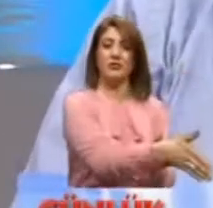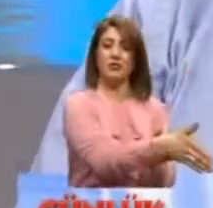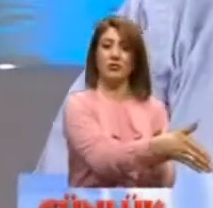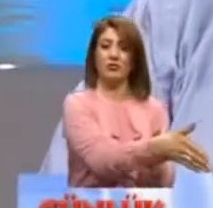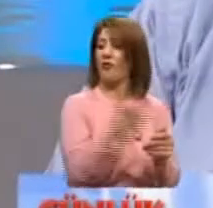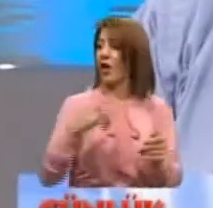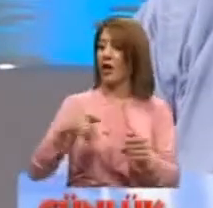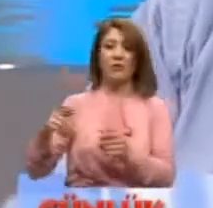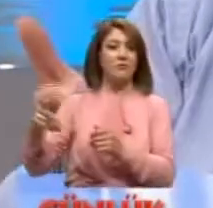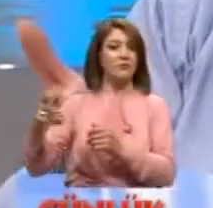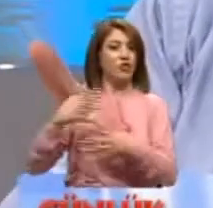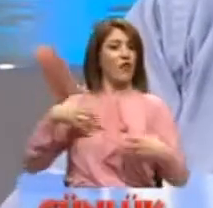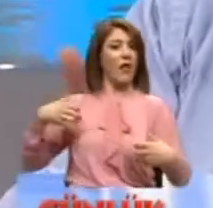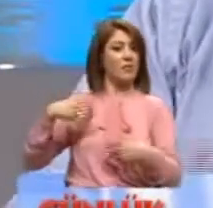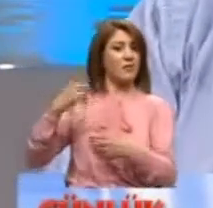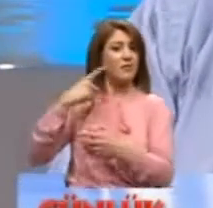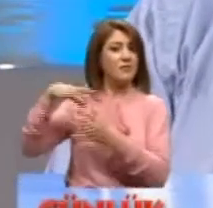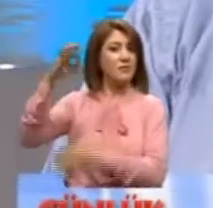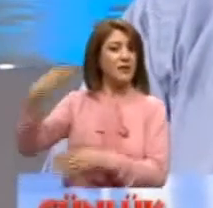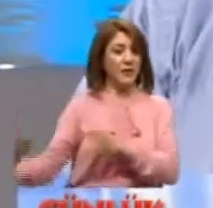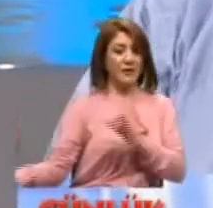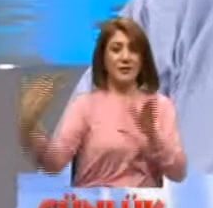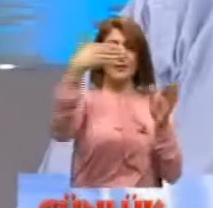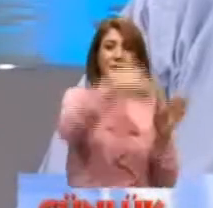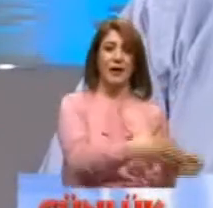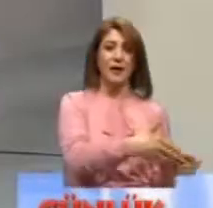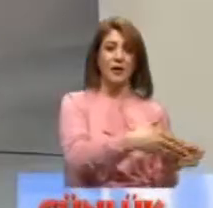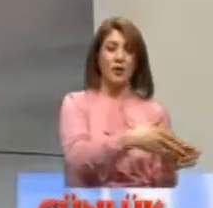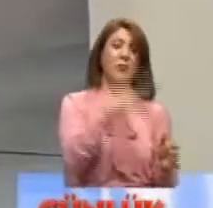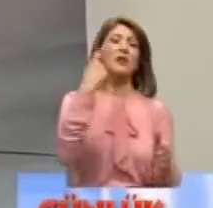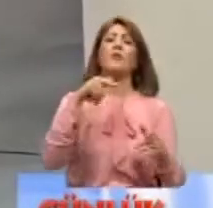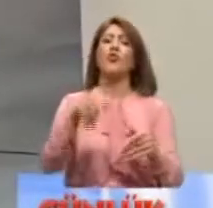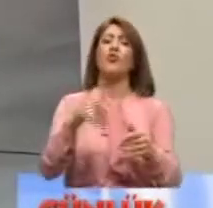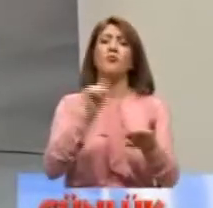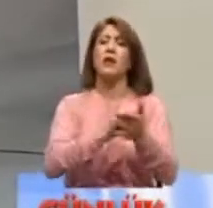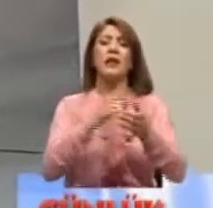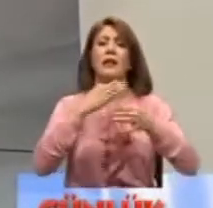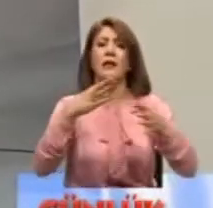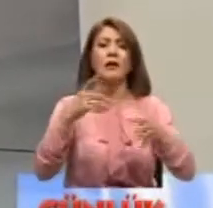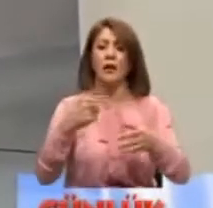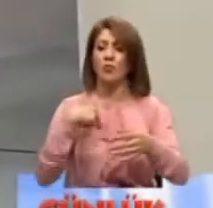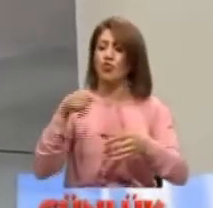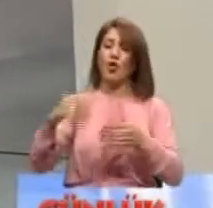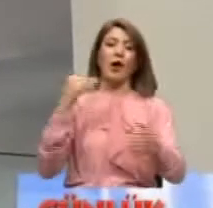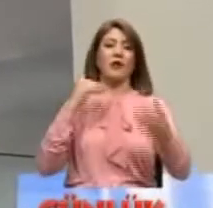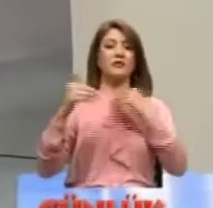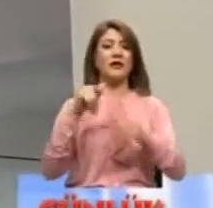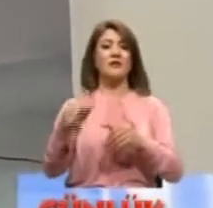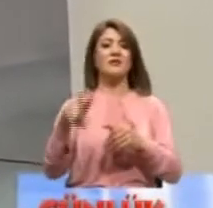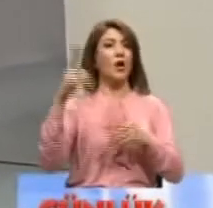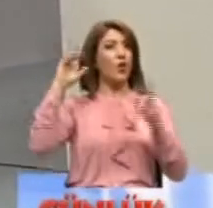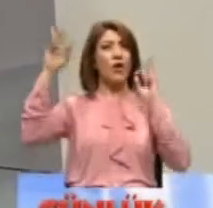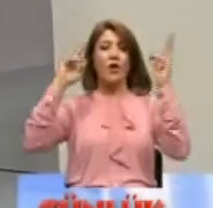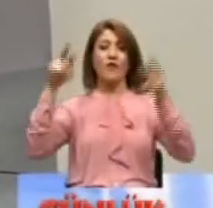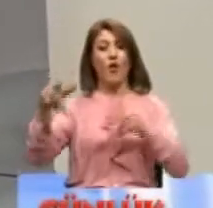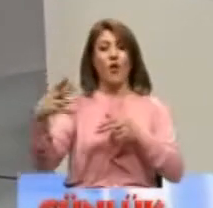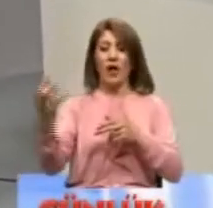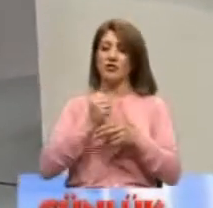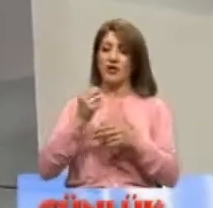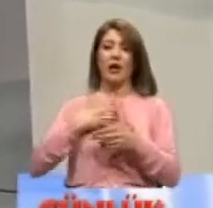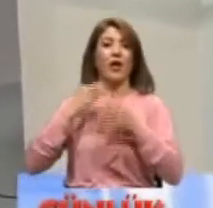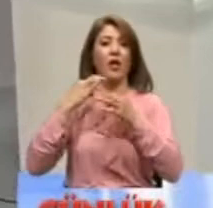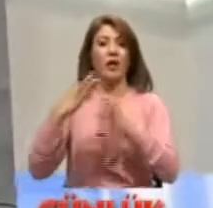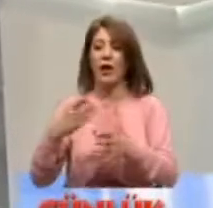ajan. Ya da bir operasyon yapıyor. Belki o da öyle diyor. Şu adrese kuaför alınacaktır diyor. O adresi basıyorlar öyle mi? Yani örnek vay, olarak. Vay enteresan. Şimdi